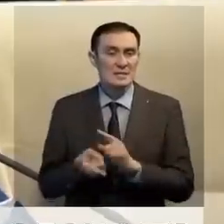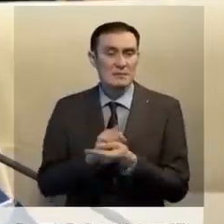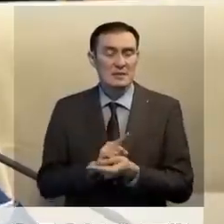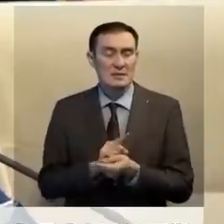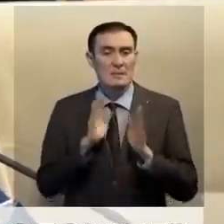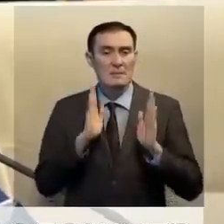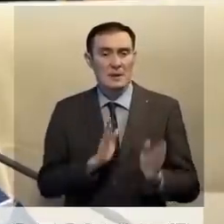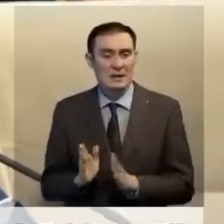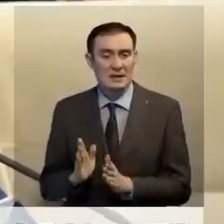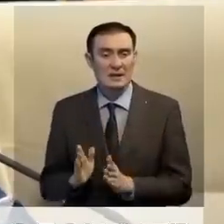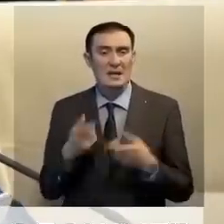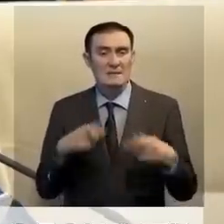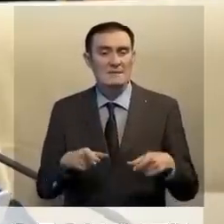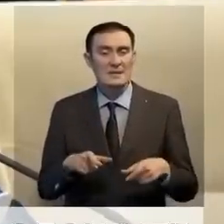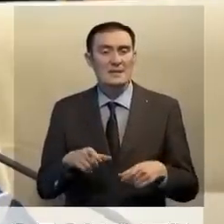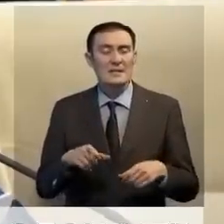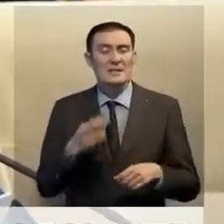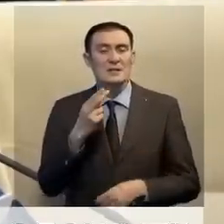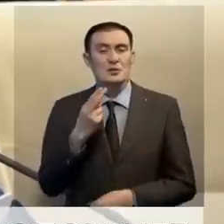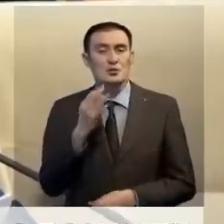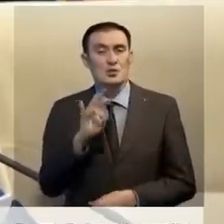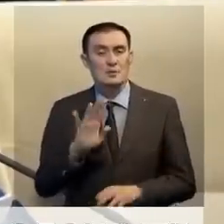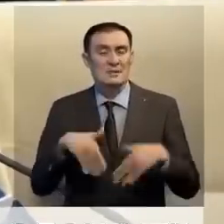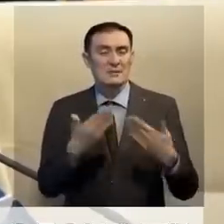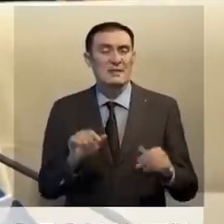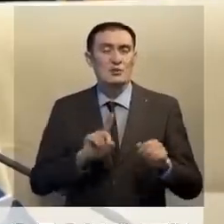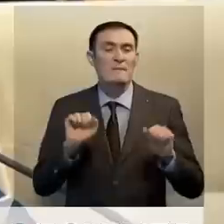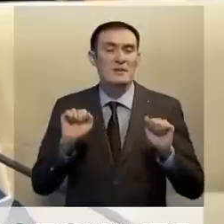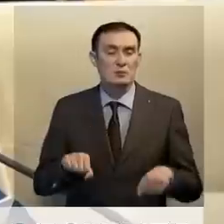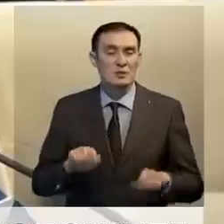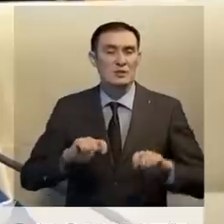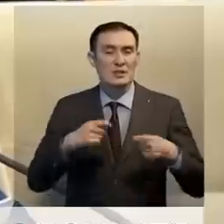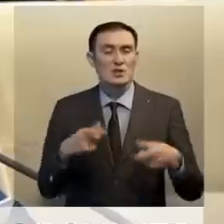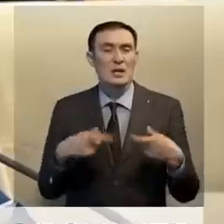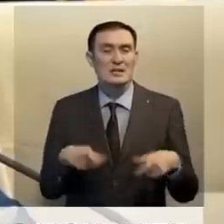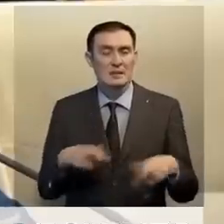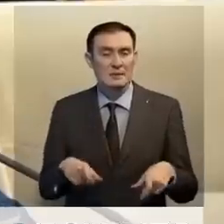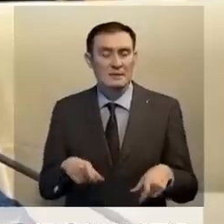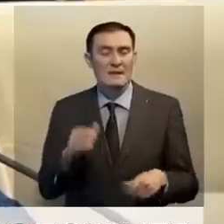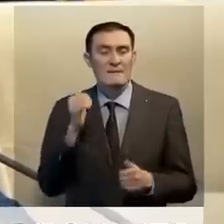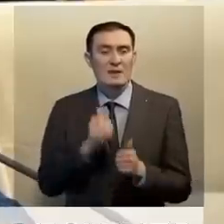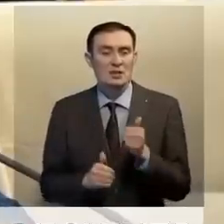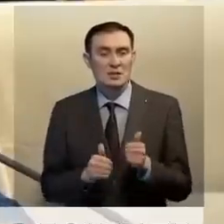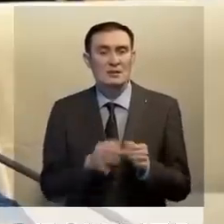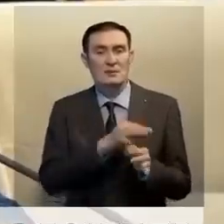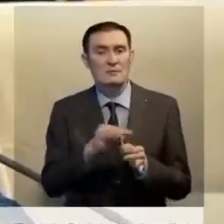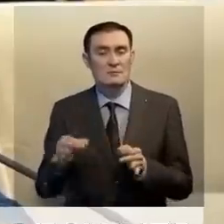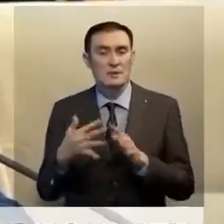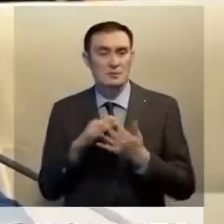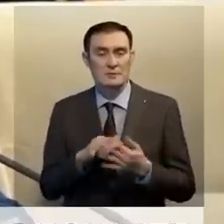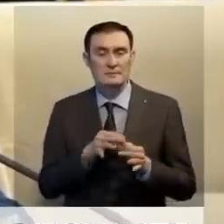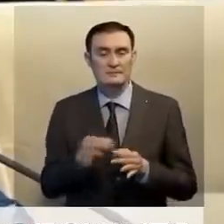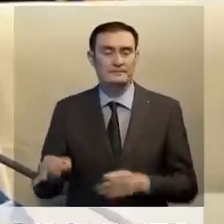приема экзаменов в спеццонах с учетом предоставления возможностей для сдачи экзаменов во всех районных центрах.